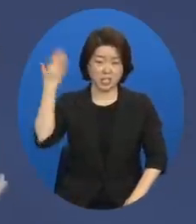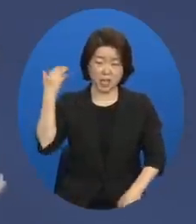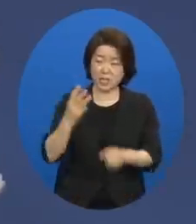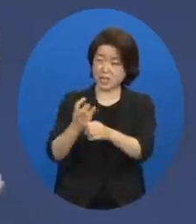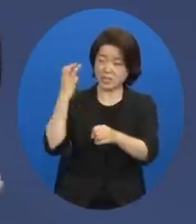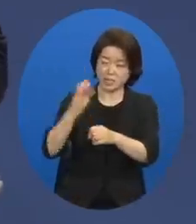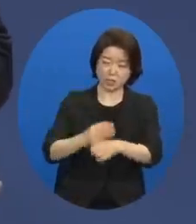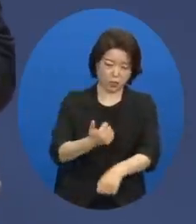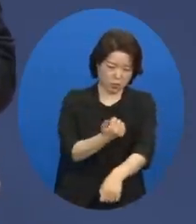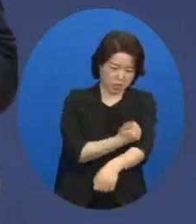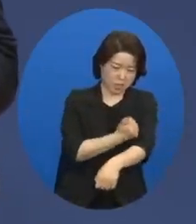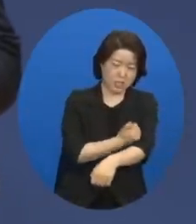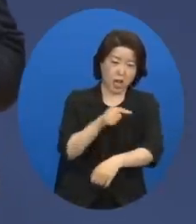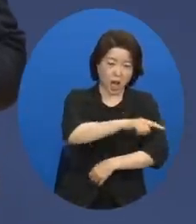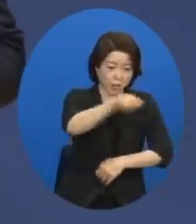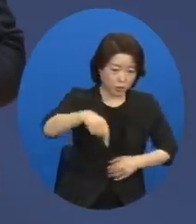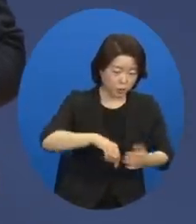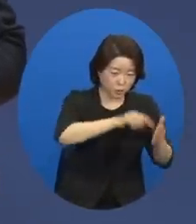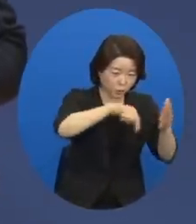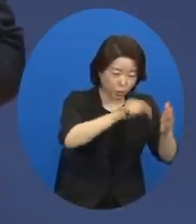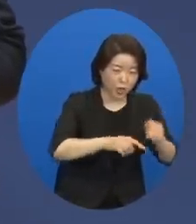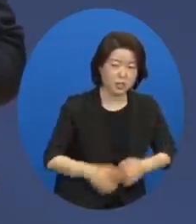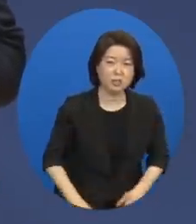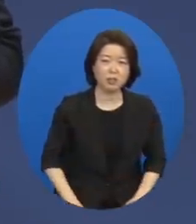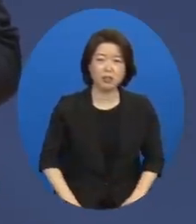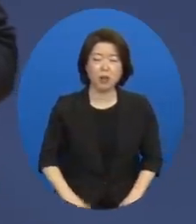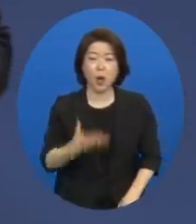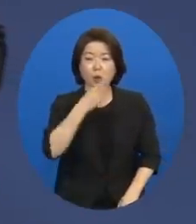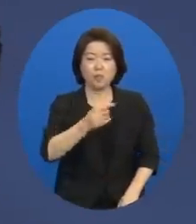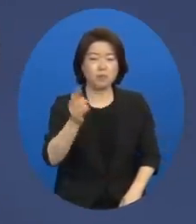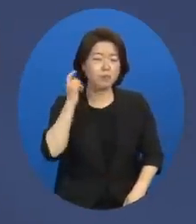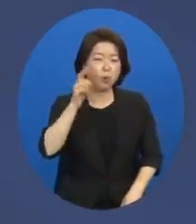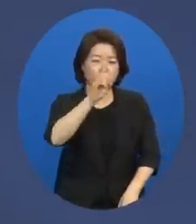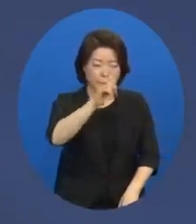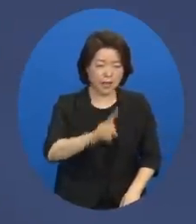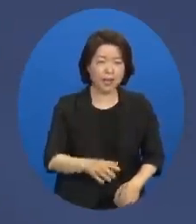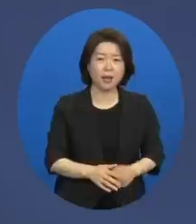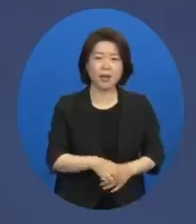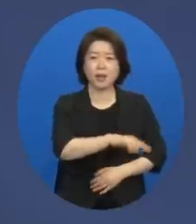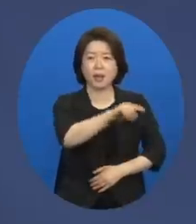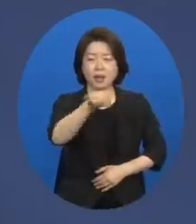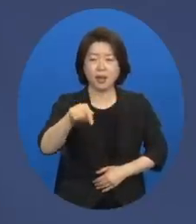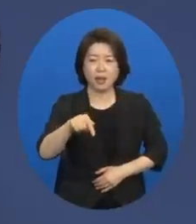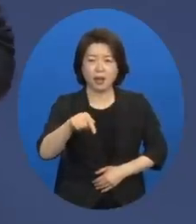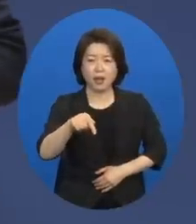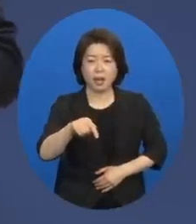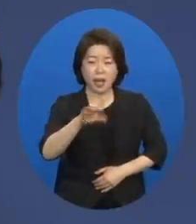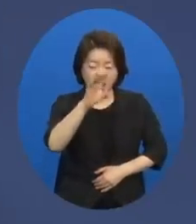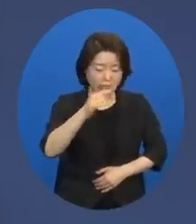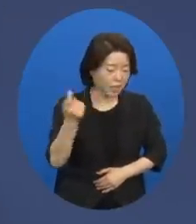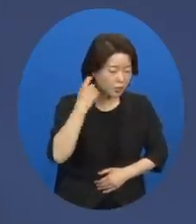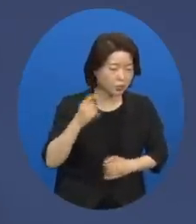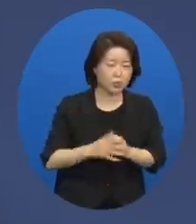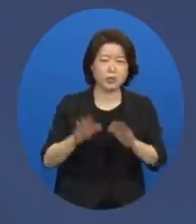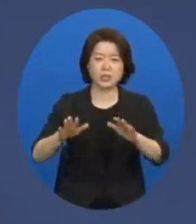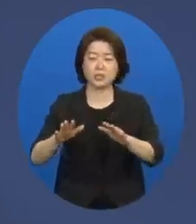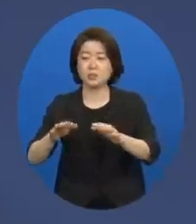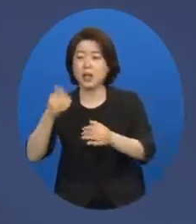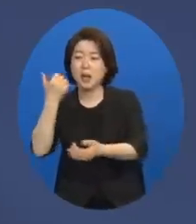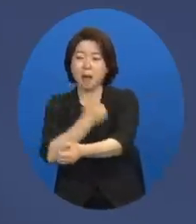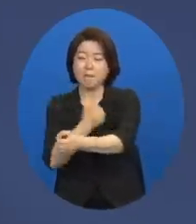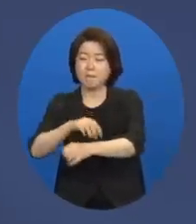앞에 깨져가지고 지금은 전 세계 마약 중독자들을 살리는 선교사가 돼서 그의 삶을 불태우고